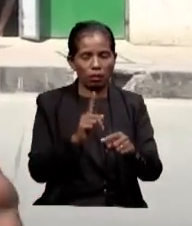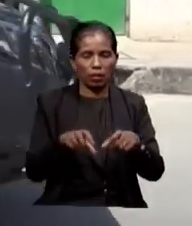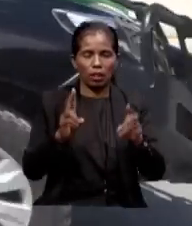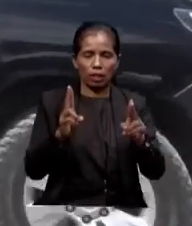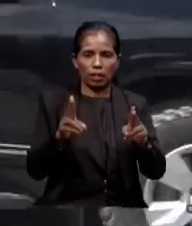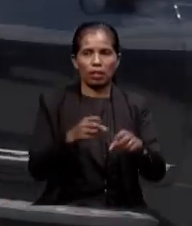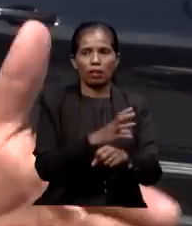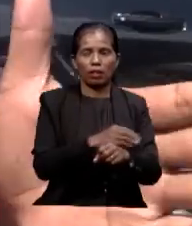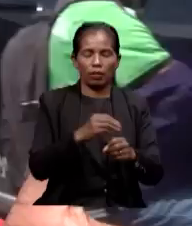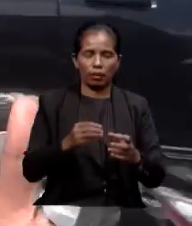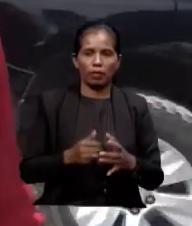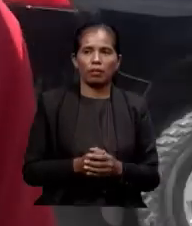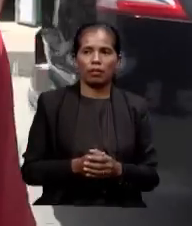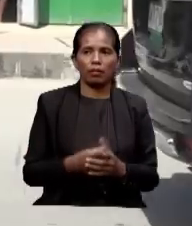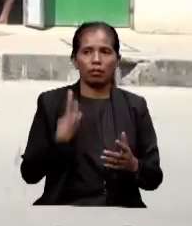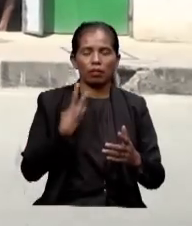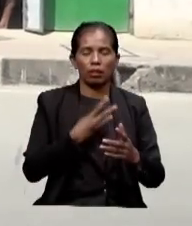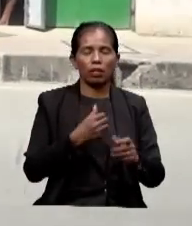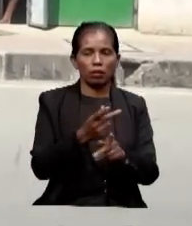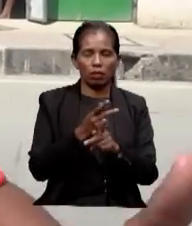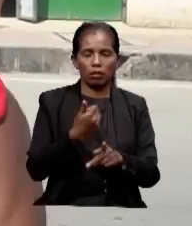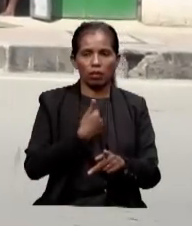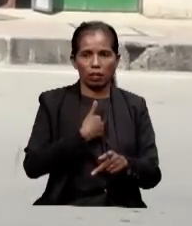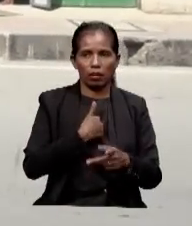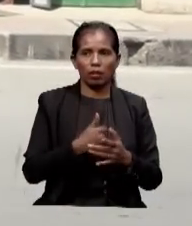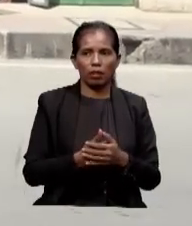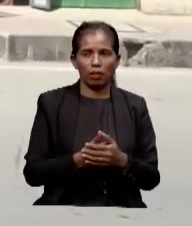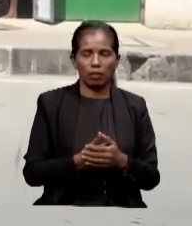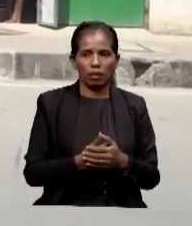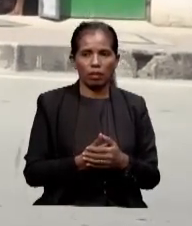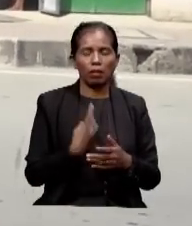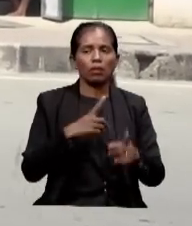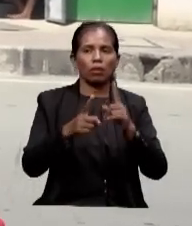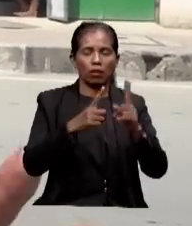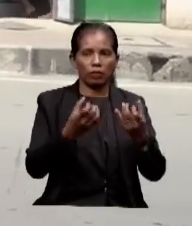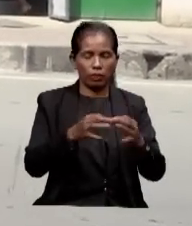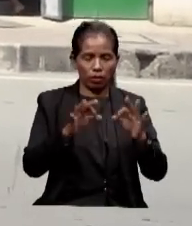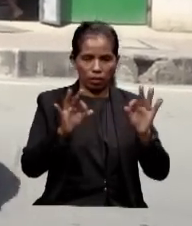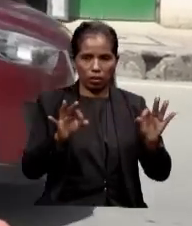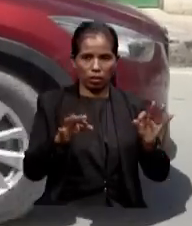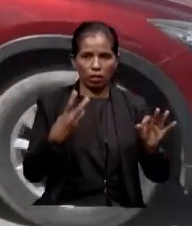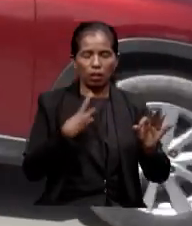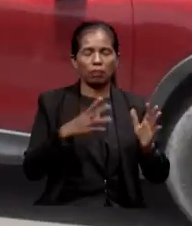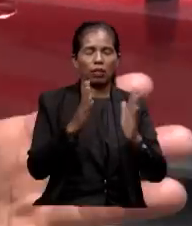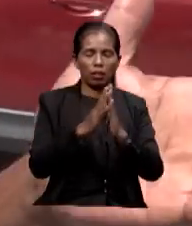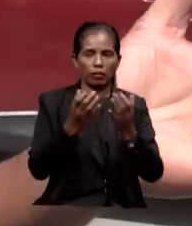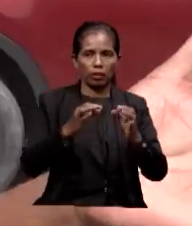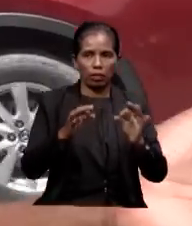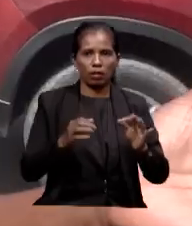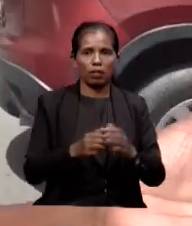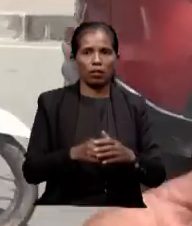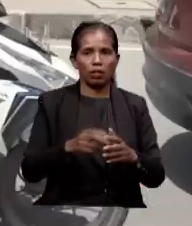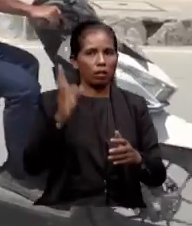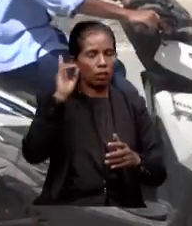sa ni lo de sa na ne ita kudaro sana am se kudaro sana en pe se ho to se am rezo to am tamal mana de pende ro no